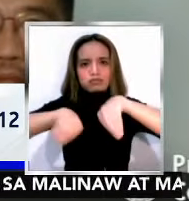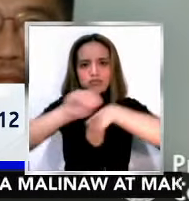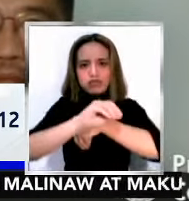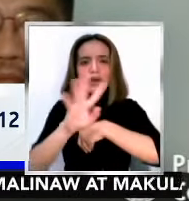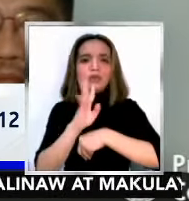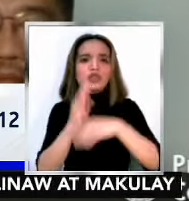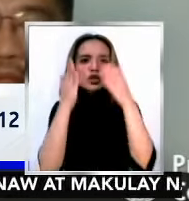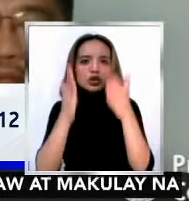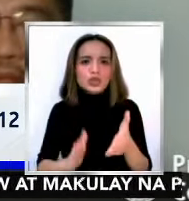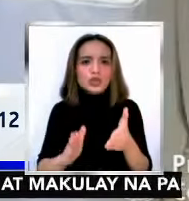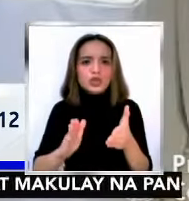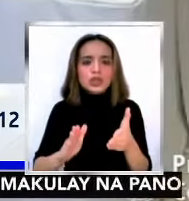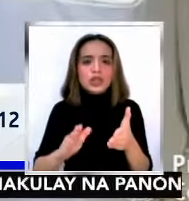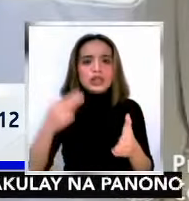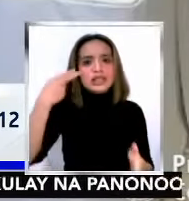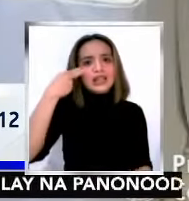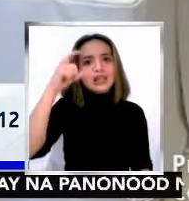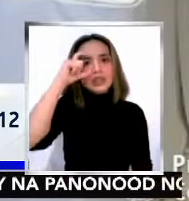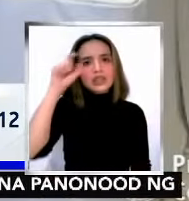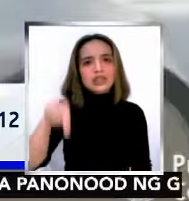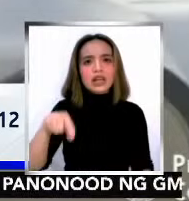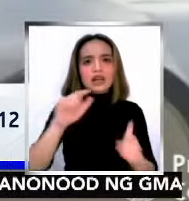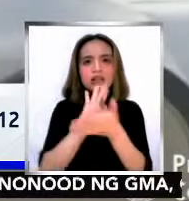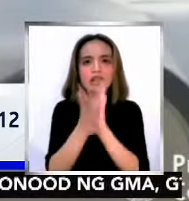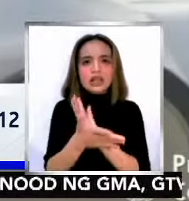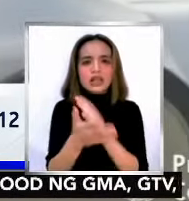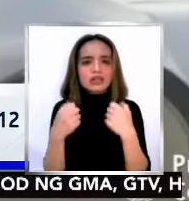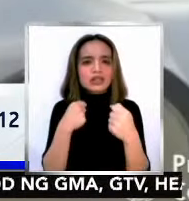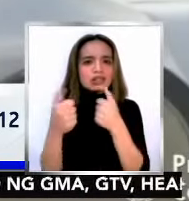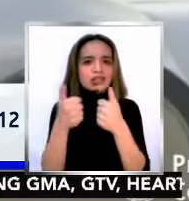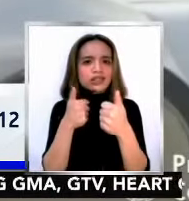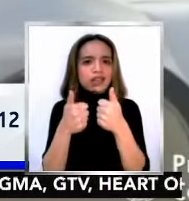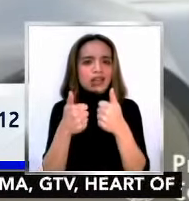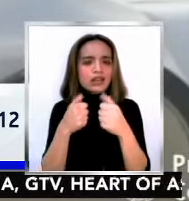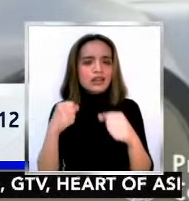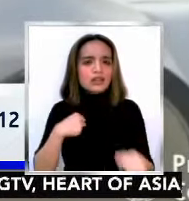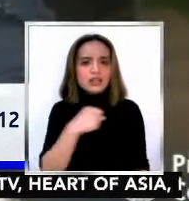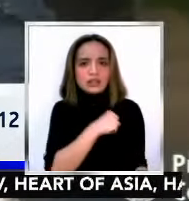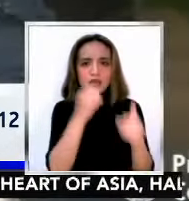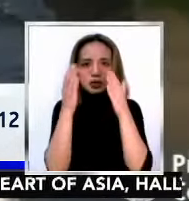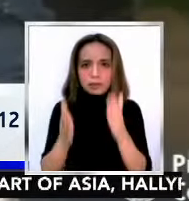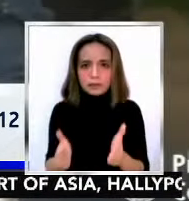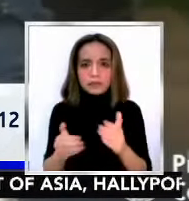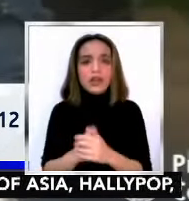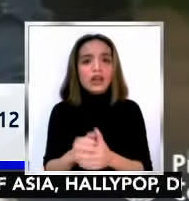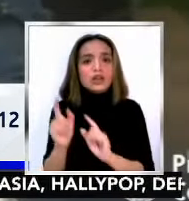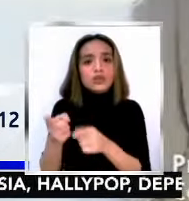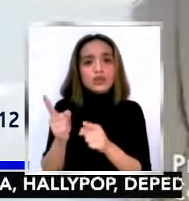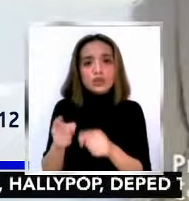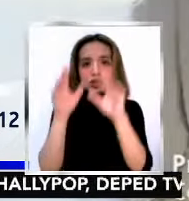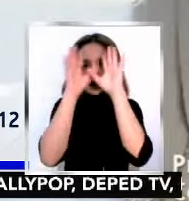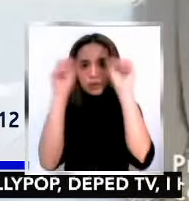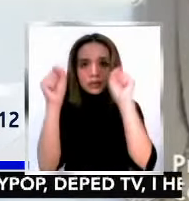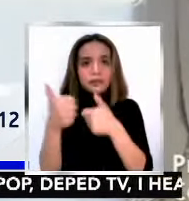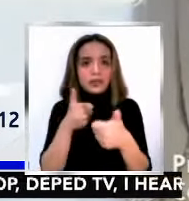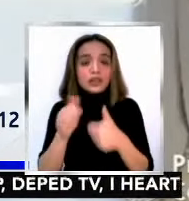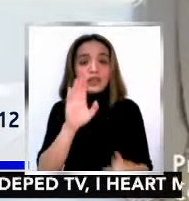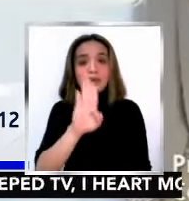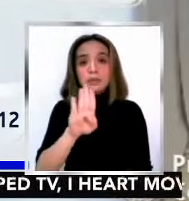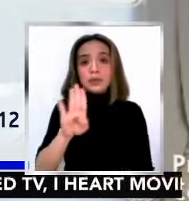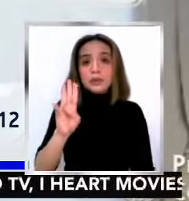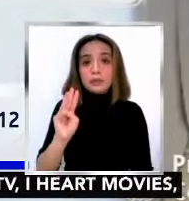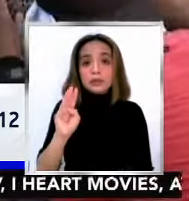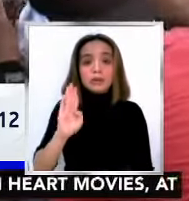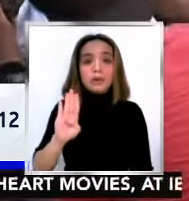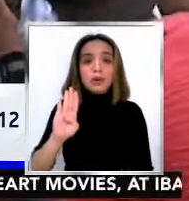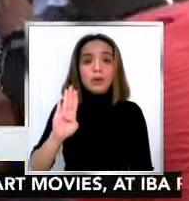kumandidato na bilang senador. Tila dinipensahan naman ng Pangulo ang patuloy na pagdalo ng presidential aspirant na si Senador Bongo sa kanyang Talk to the